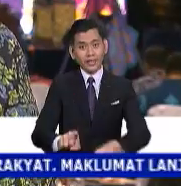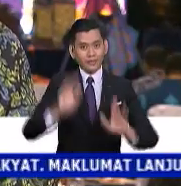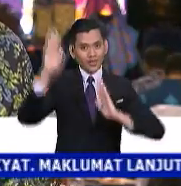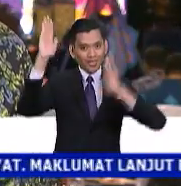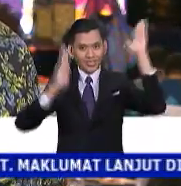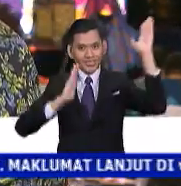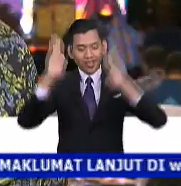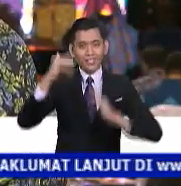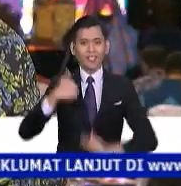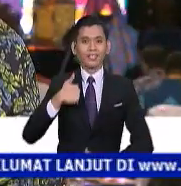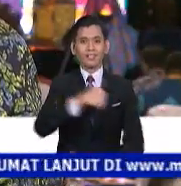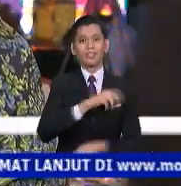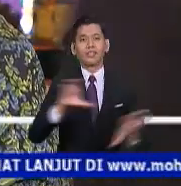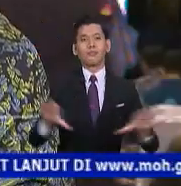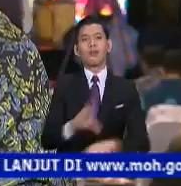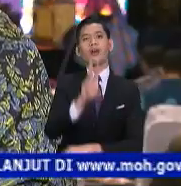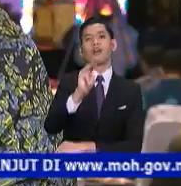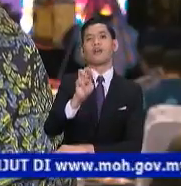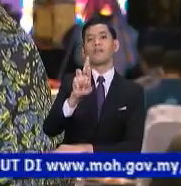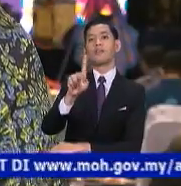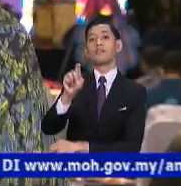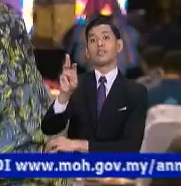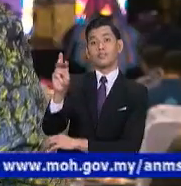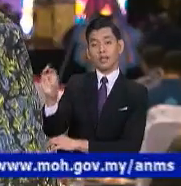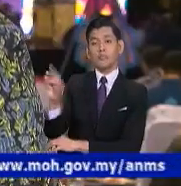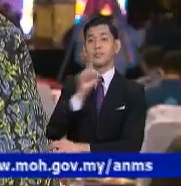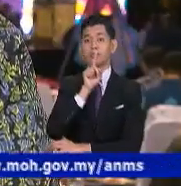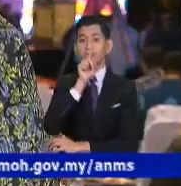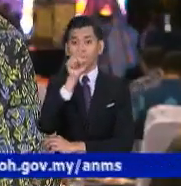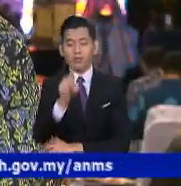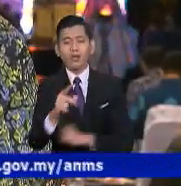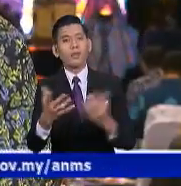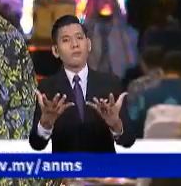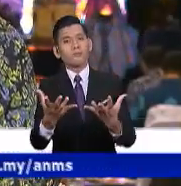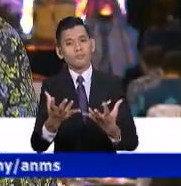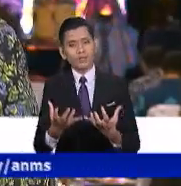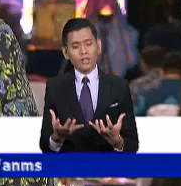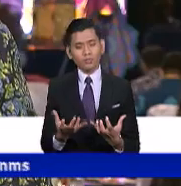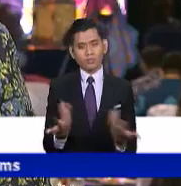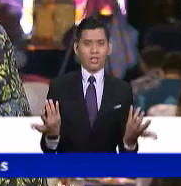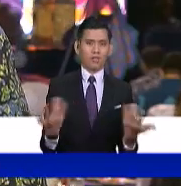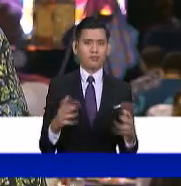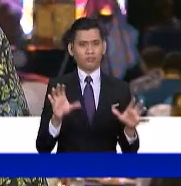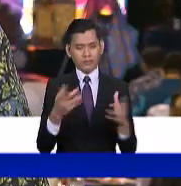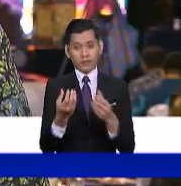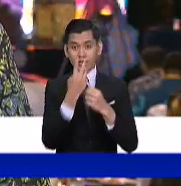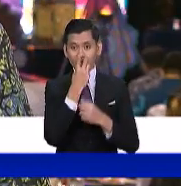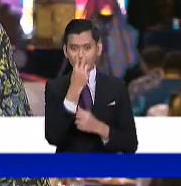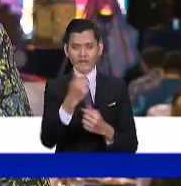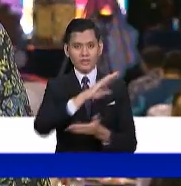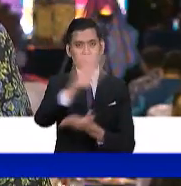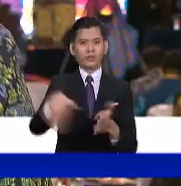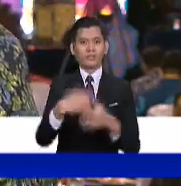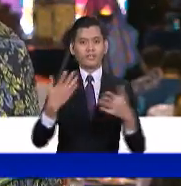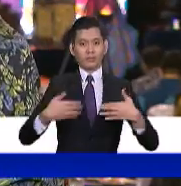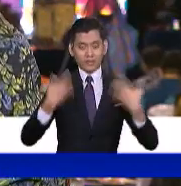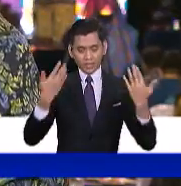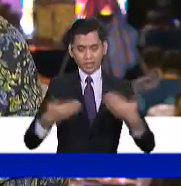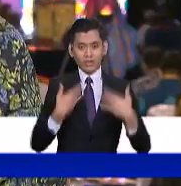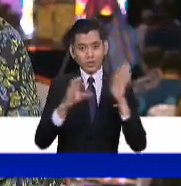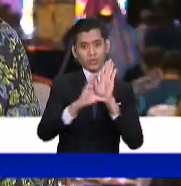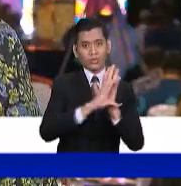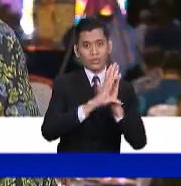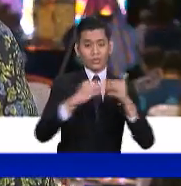kita mengadakan MRTM bagi Tahun Baru China, Aidilfitri, Deepavali,